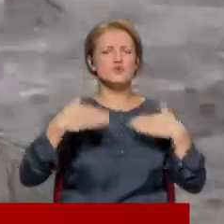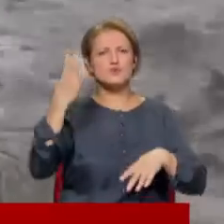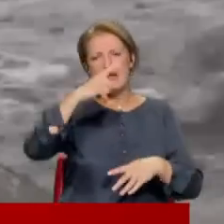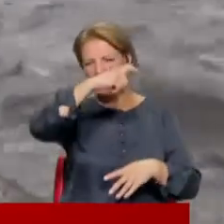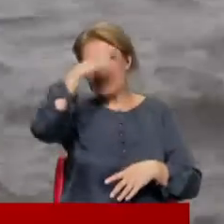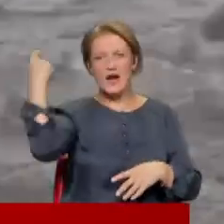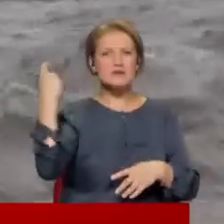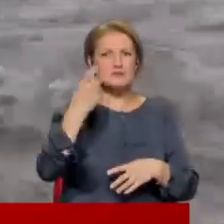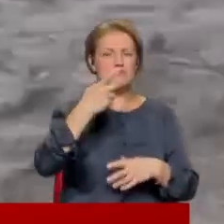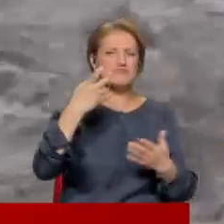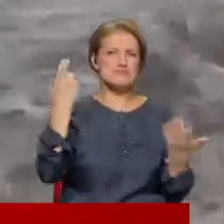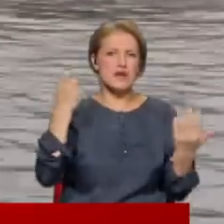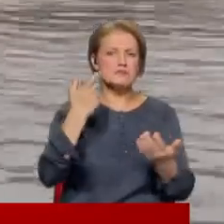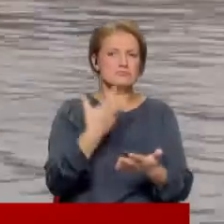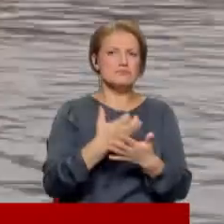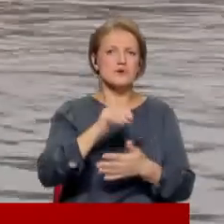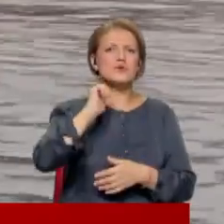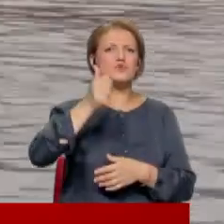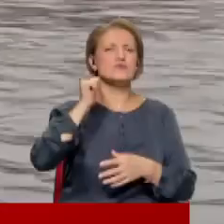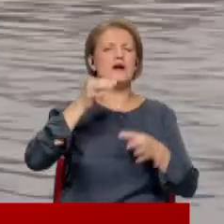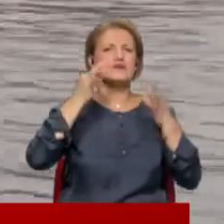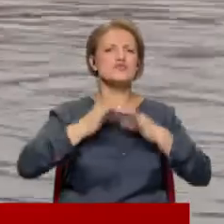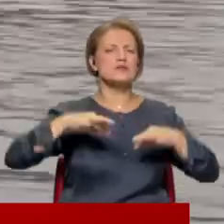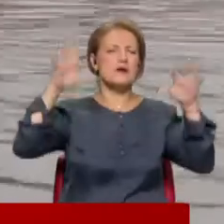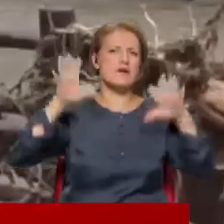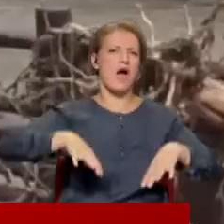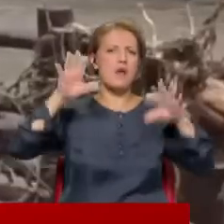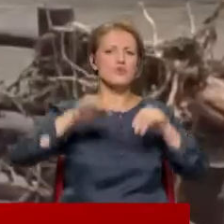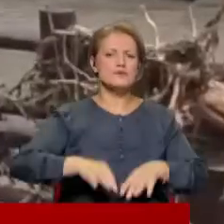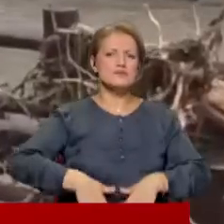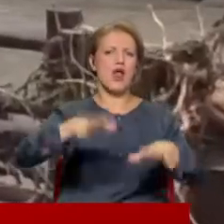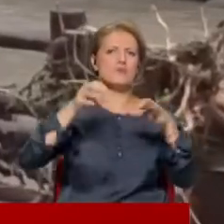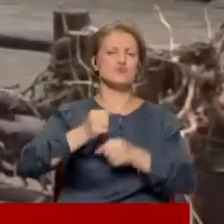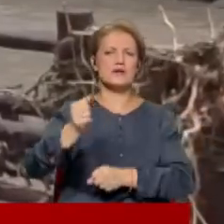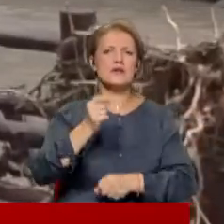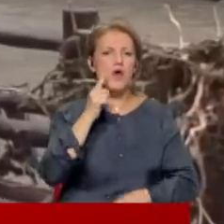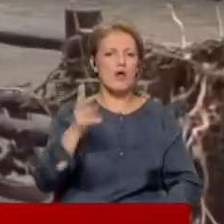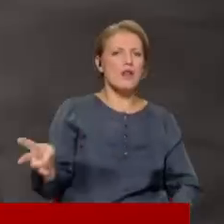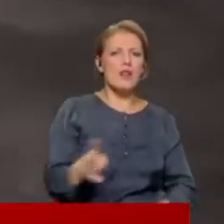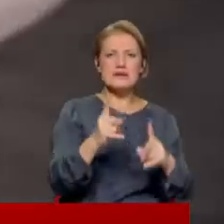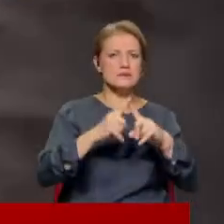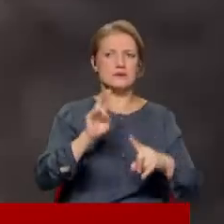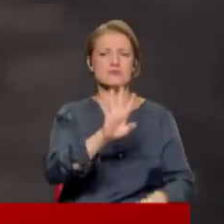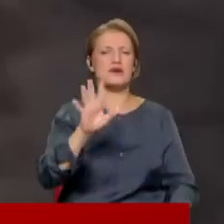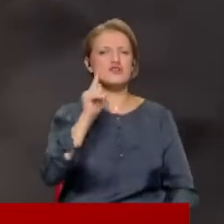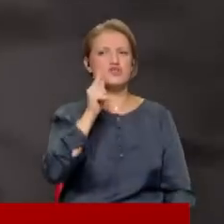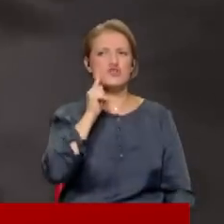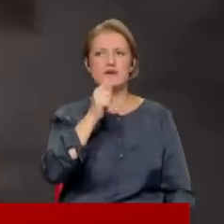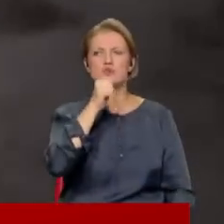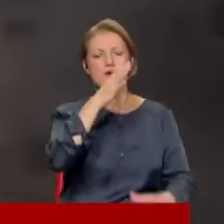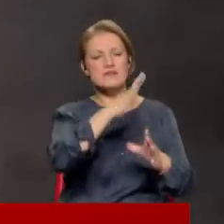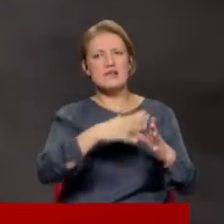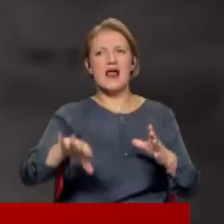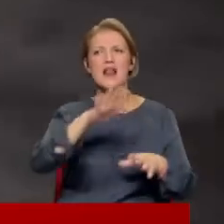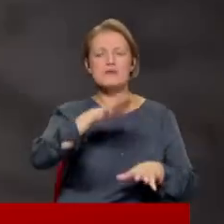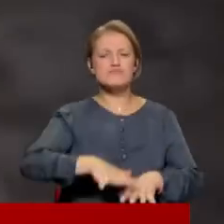sıcaklıkları kaydedilirken Çin günlerdir süren şiddetli yağmur ve selle mücadele ediyor. Can kaybı 45 oldu. Sele kapılan insanların hayata